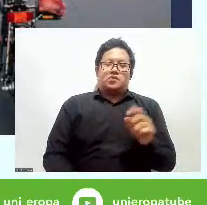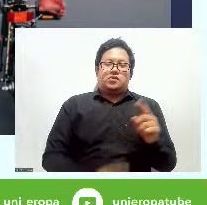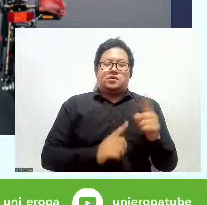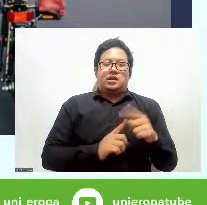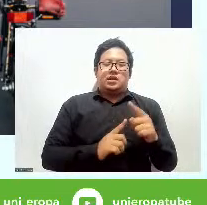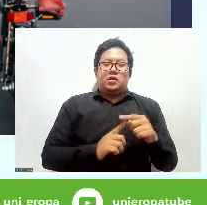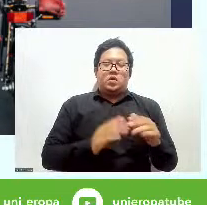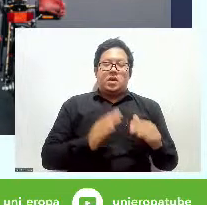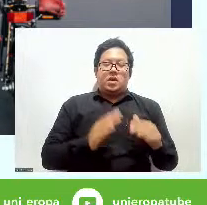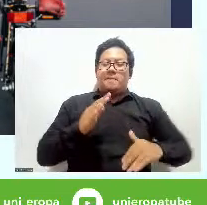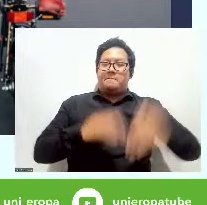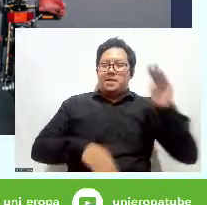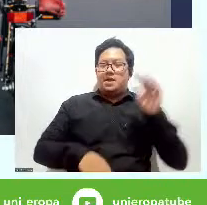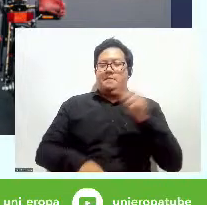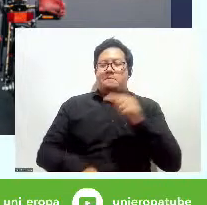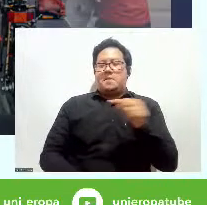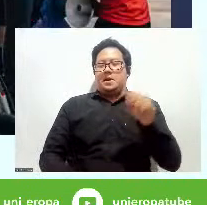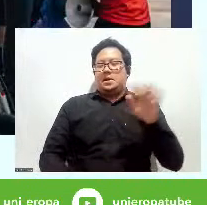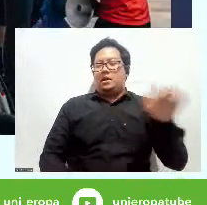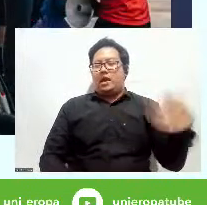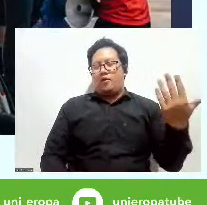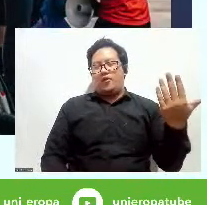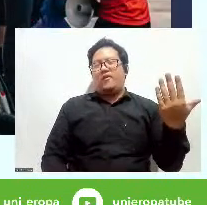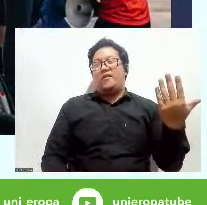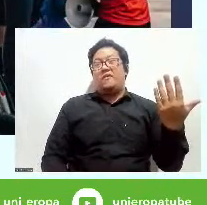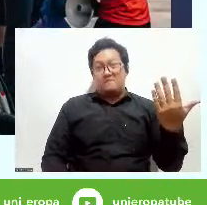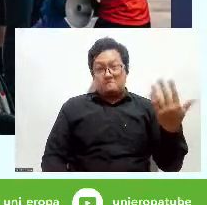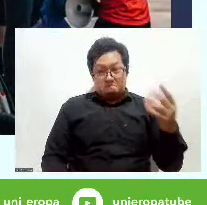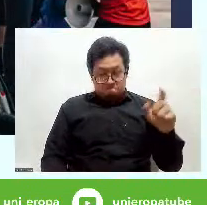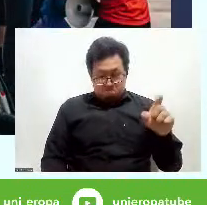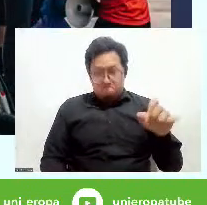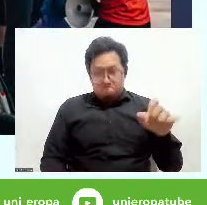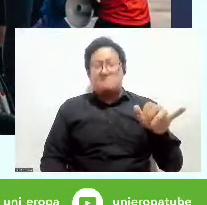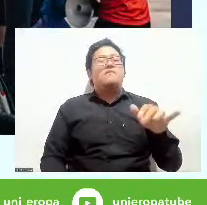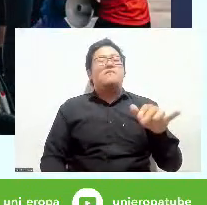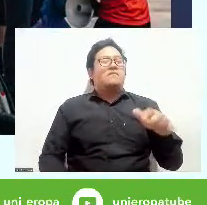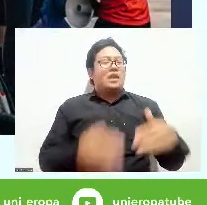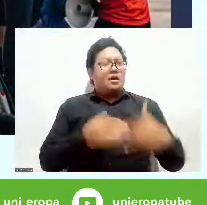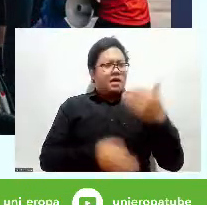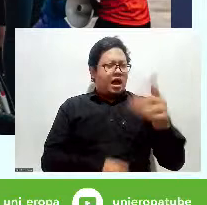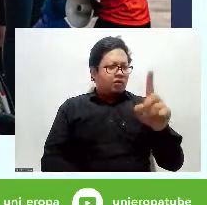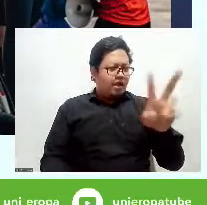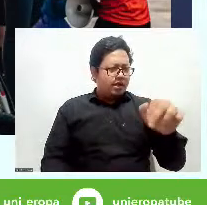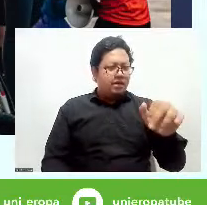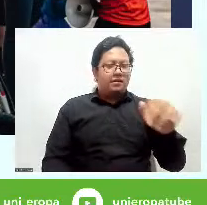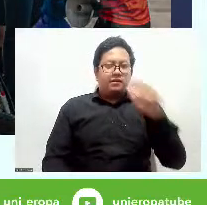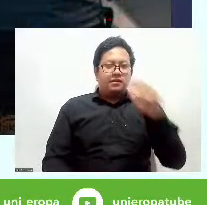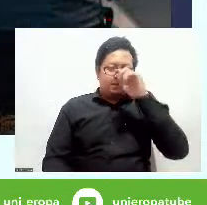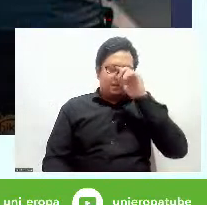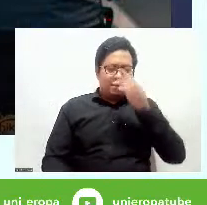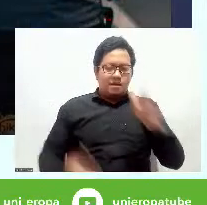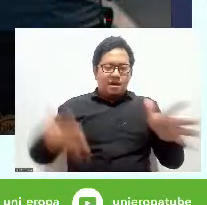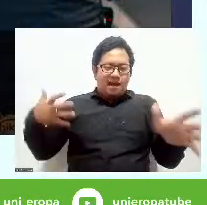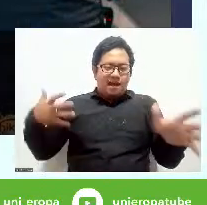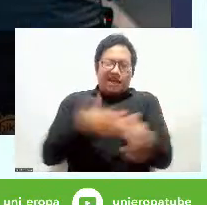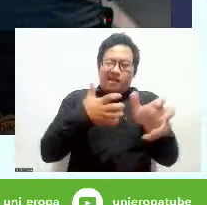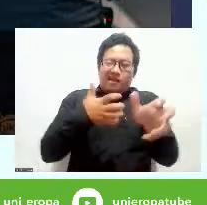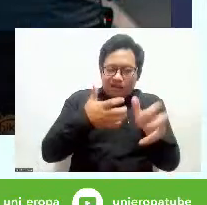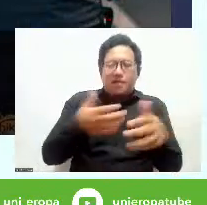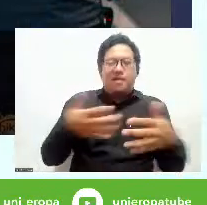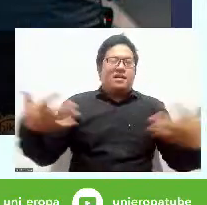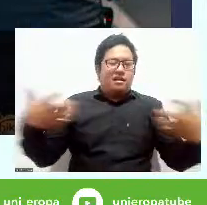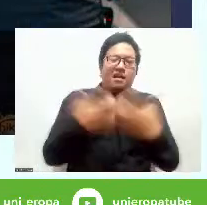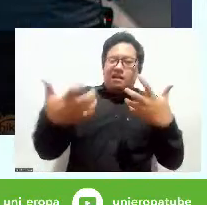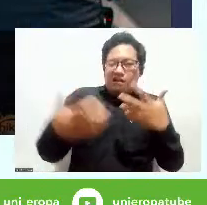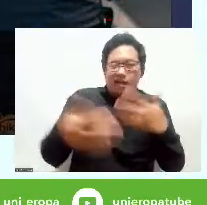Wow kemudian satu lagi kecelakaan lalu-lintas saya bicara ya kerugian akibat gerak kecelakaan lalu lintas